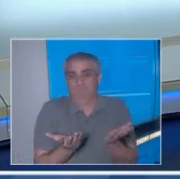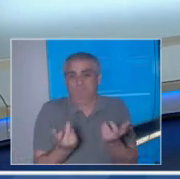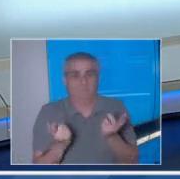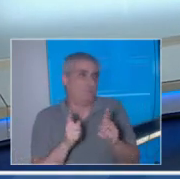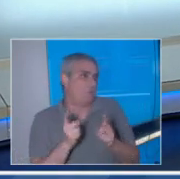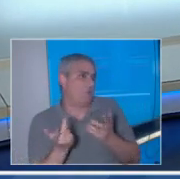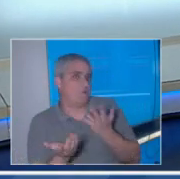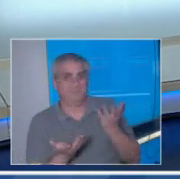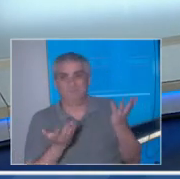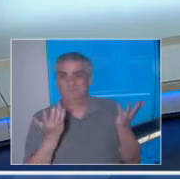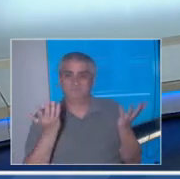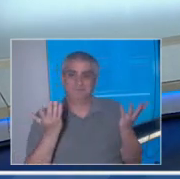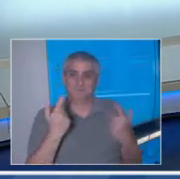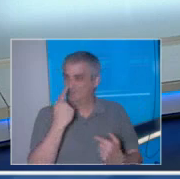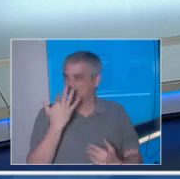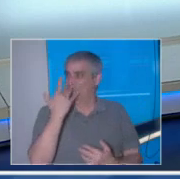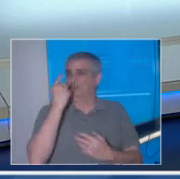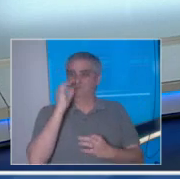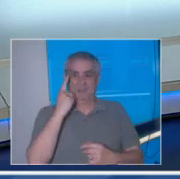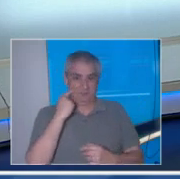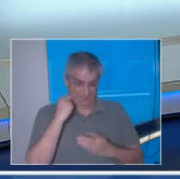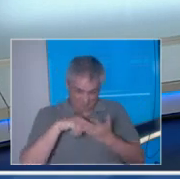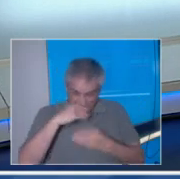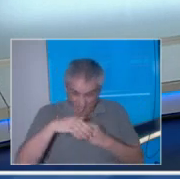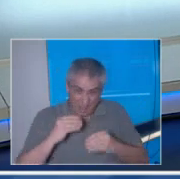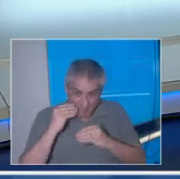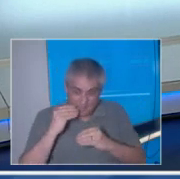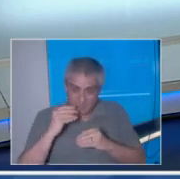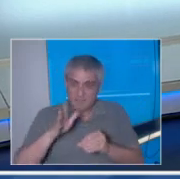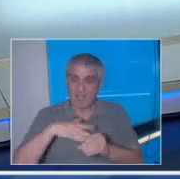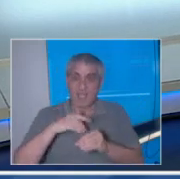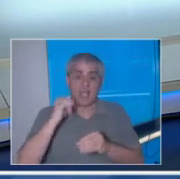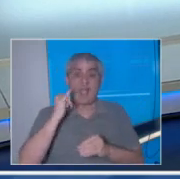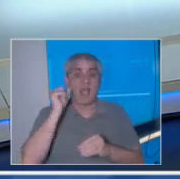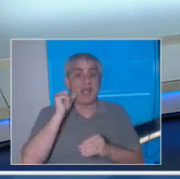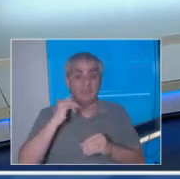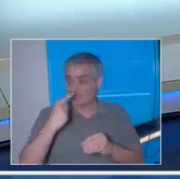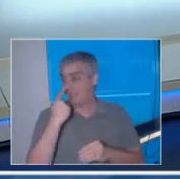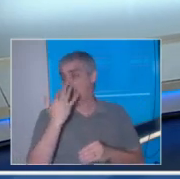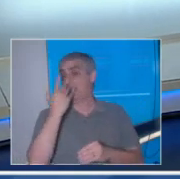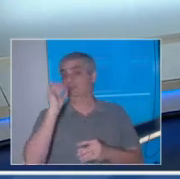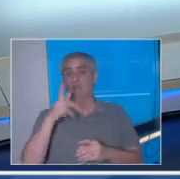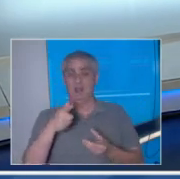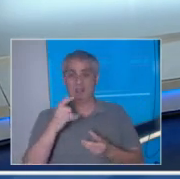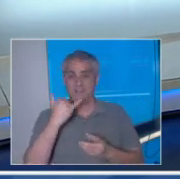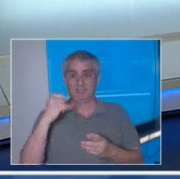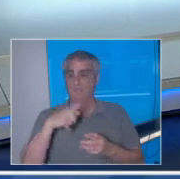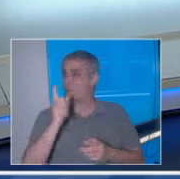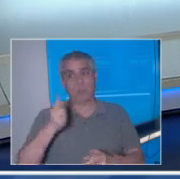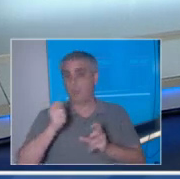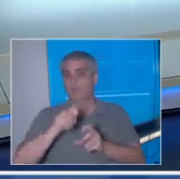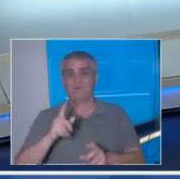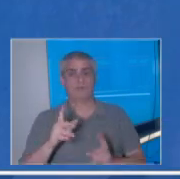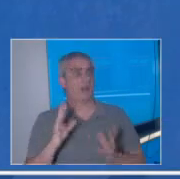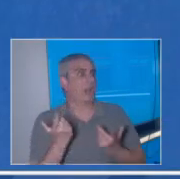כאילו, יהיה חריח של בצל. מהלאפה? של האמבה. אז יהיה לך ריח של האמבה. אבל אתה לא חייב לשים האמבה.